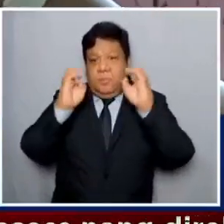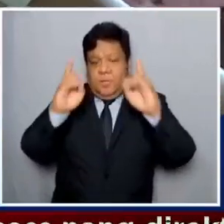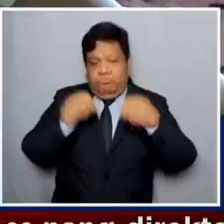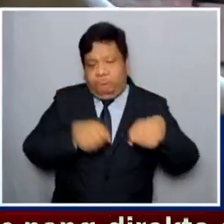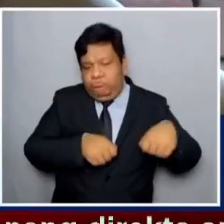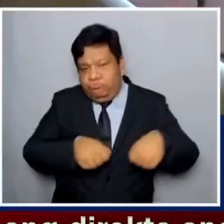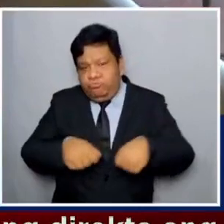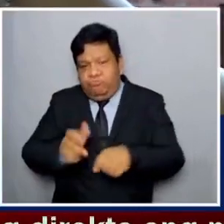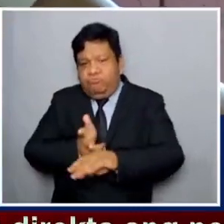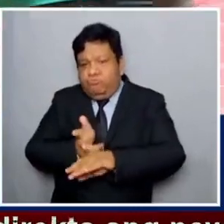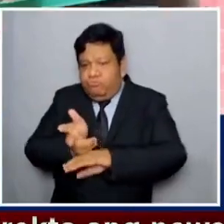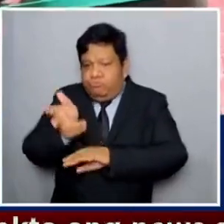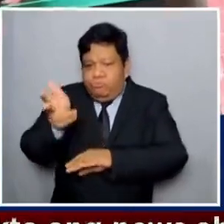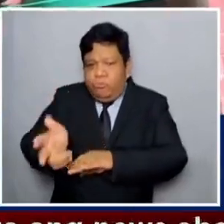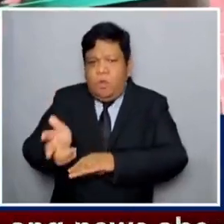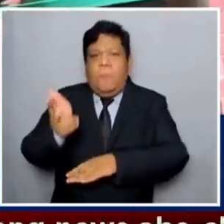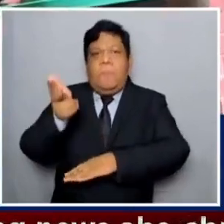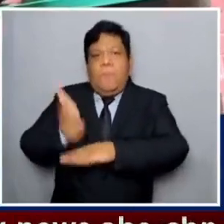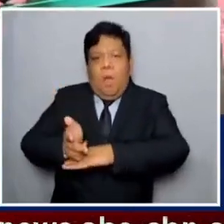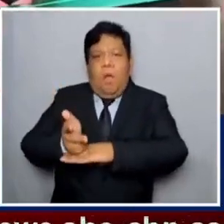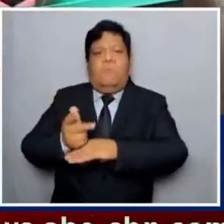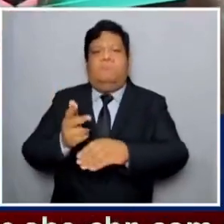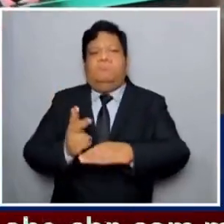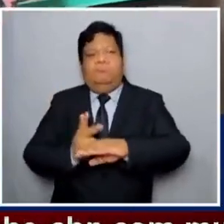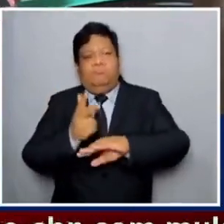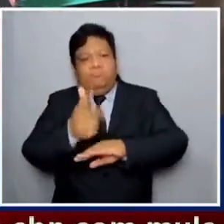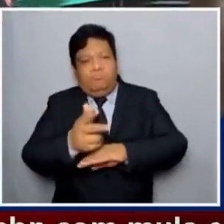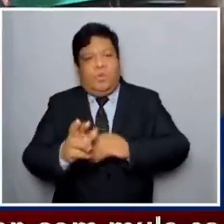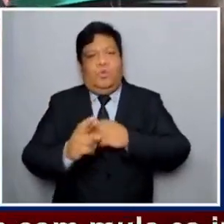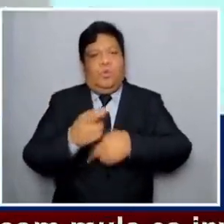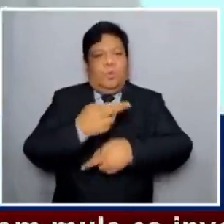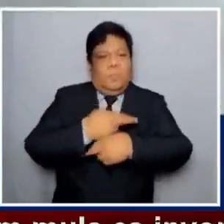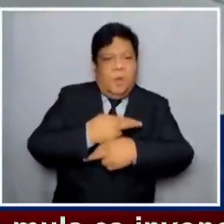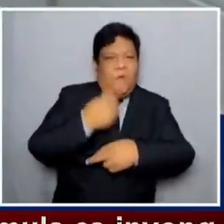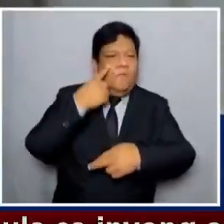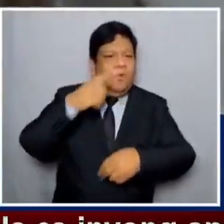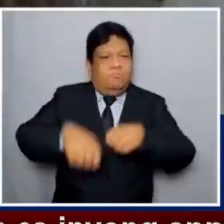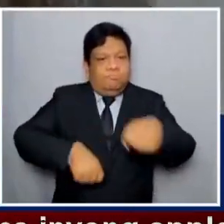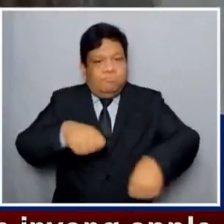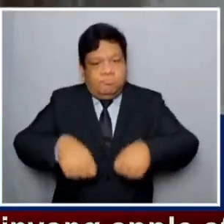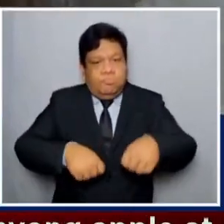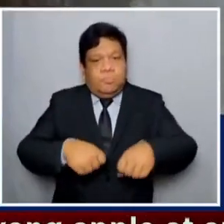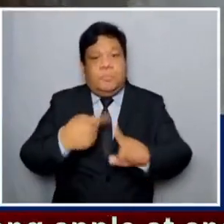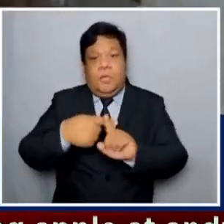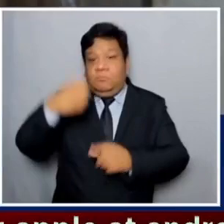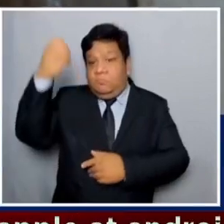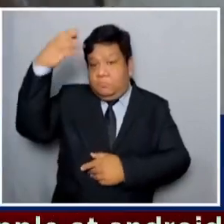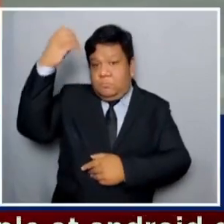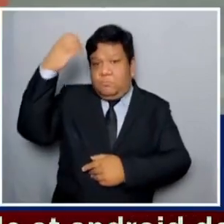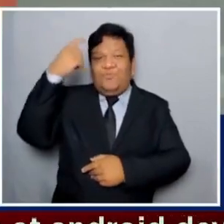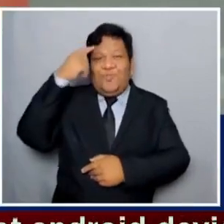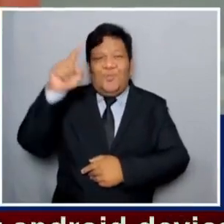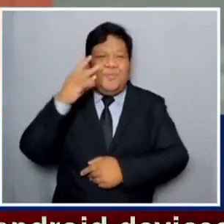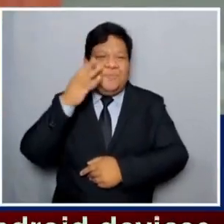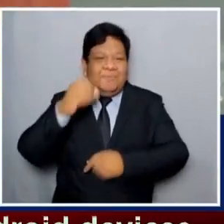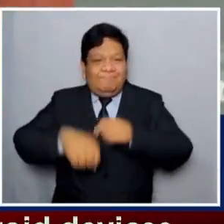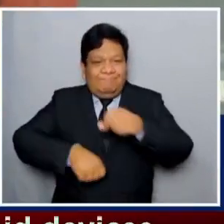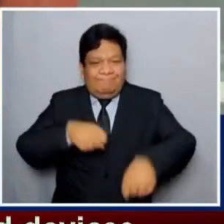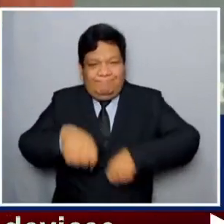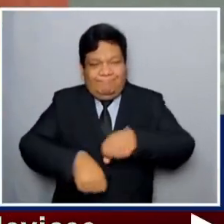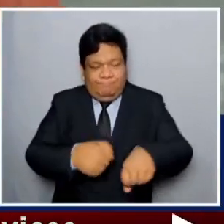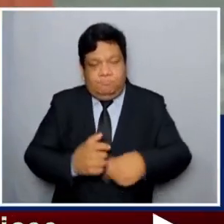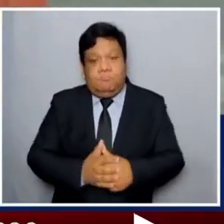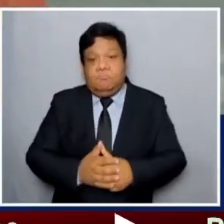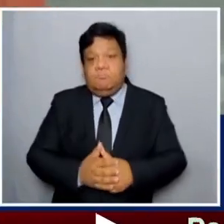Pasig, gaya ng parking, ramp at repair para sa mga bisikleta at shower para sa mga siklista. Naniniwala